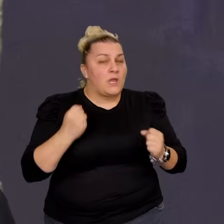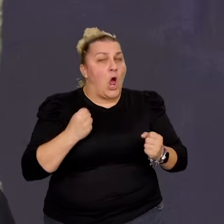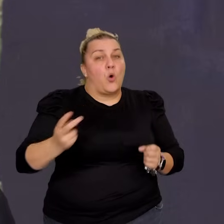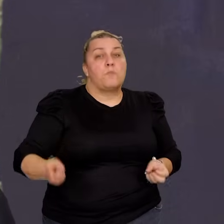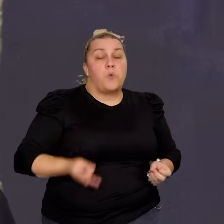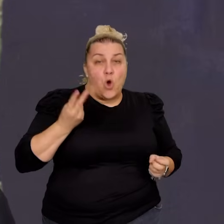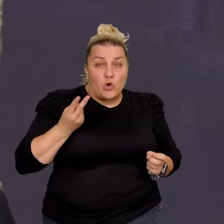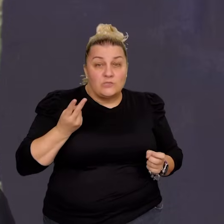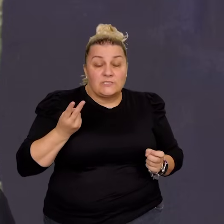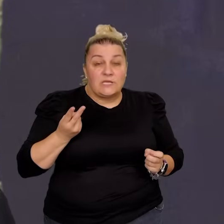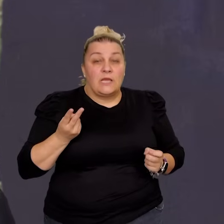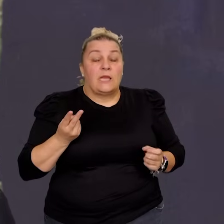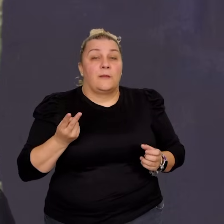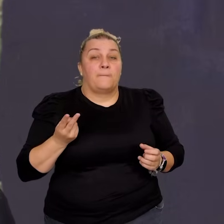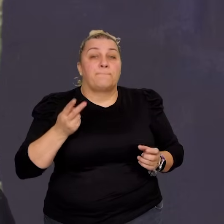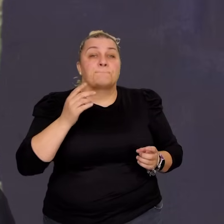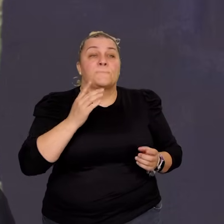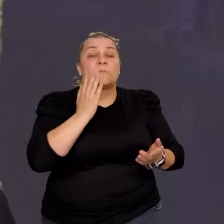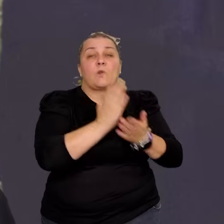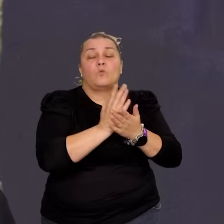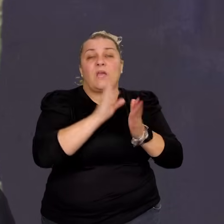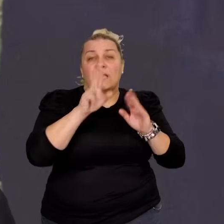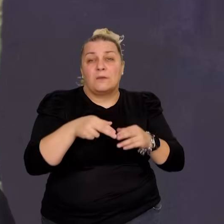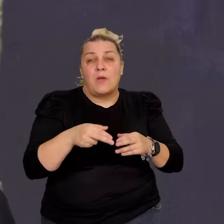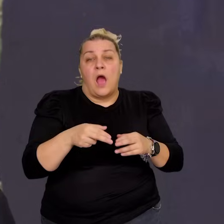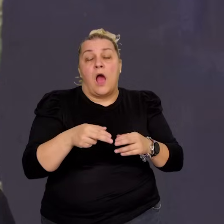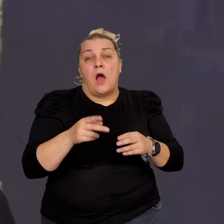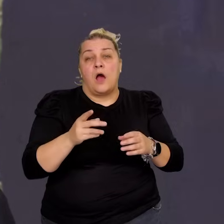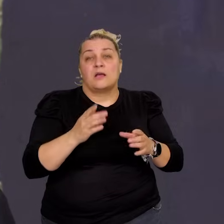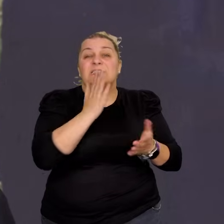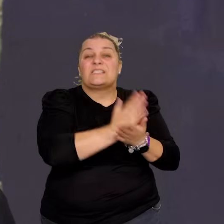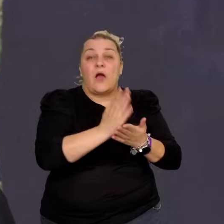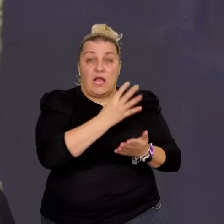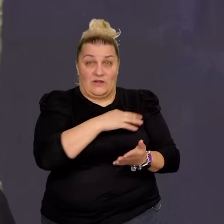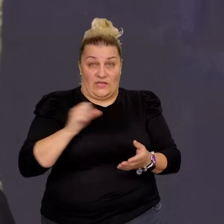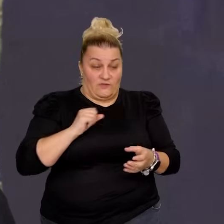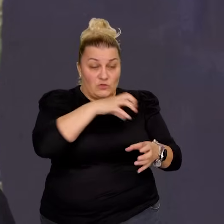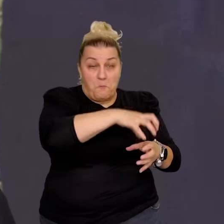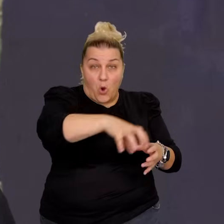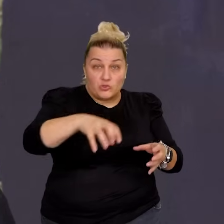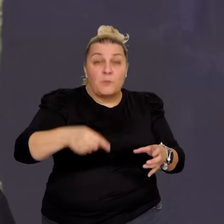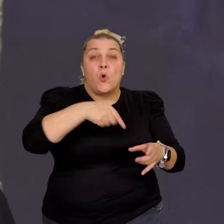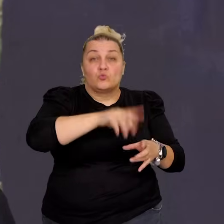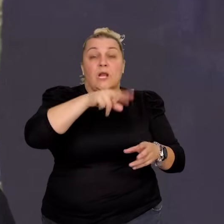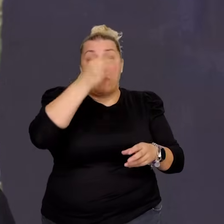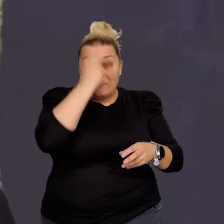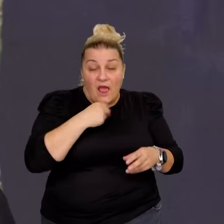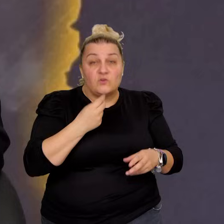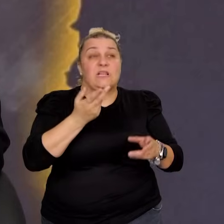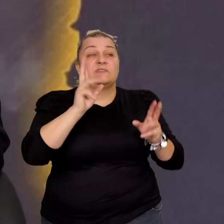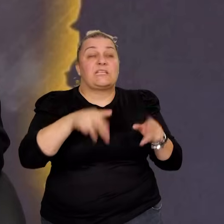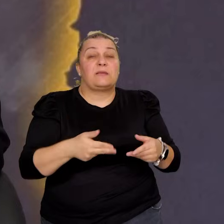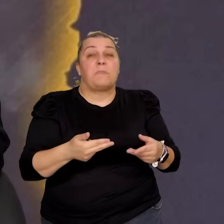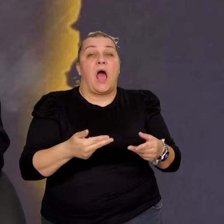gotovo da nema ni jedne hrvatske postrojbe da nije bilo pravoslavaca i stranaca u njoj. Vi ste na početku odmah izabrali pravu stranu?